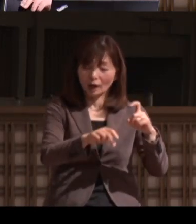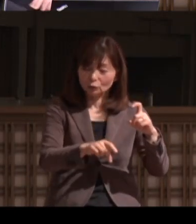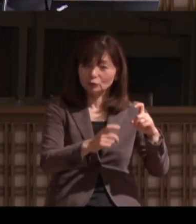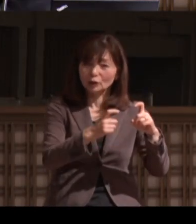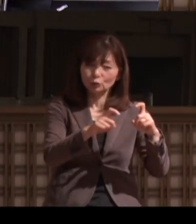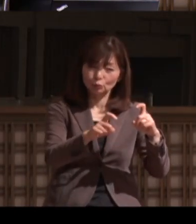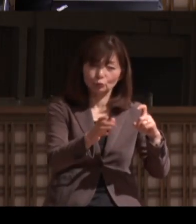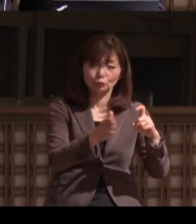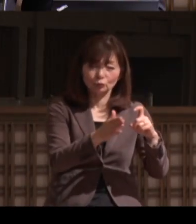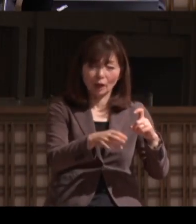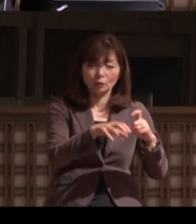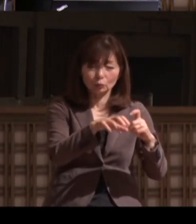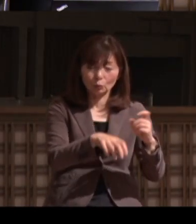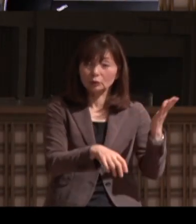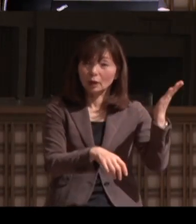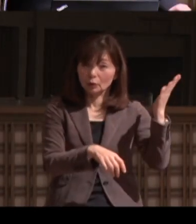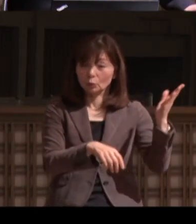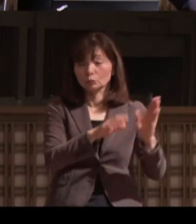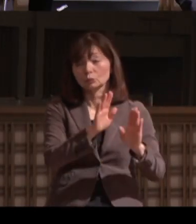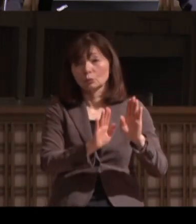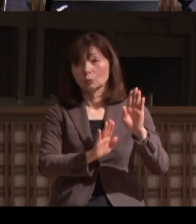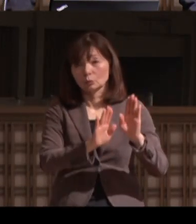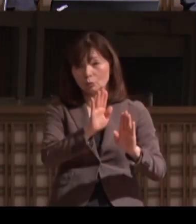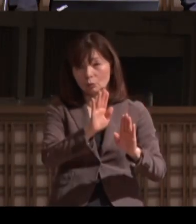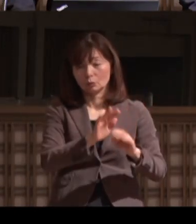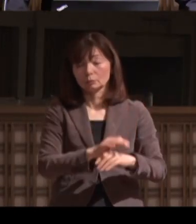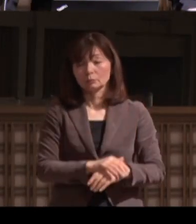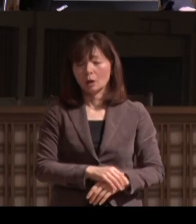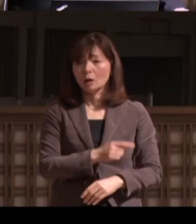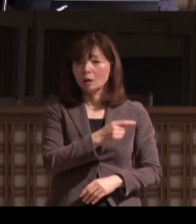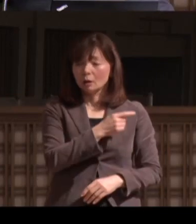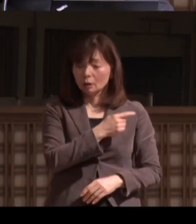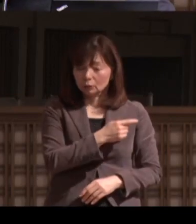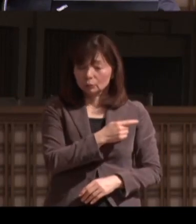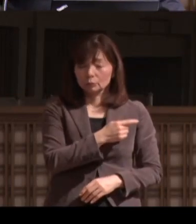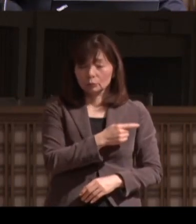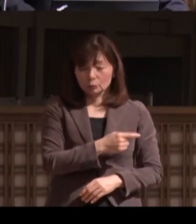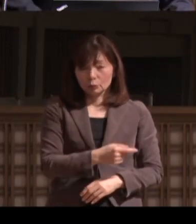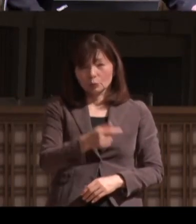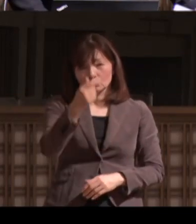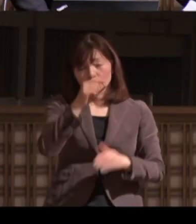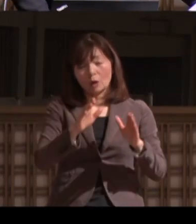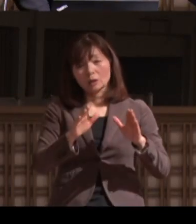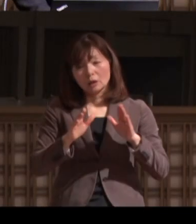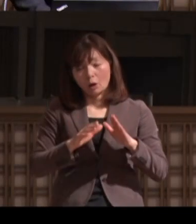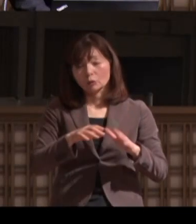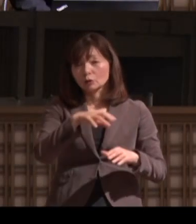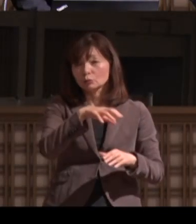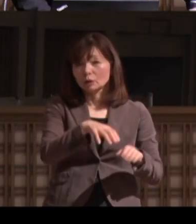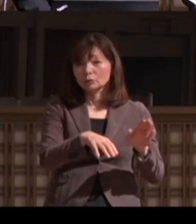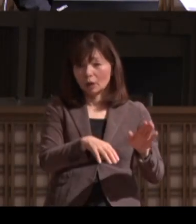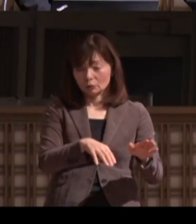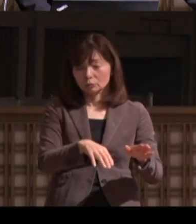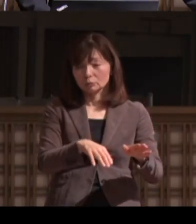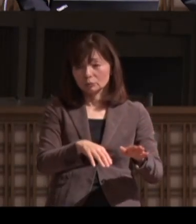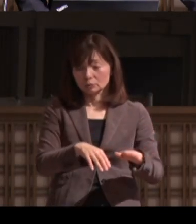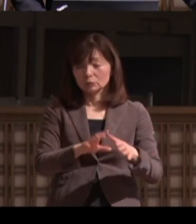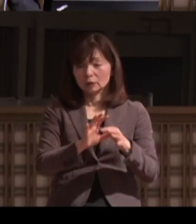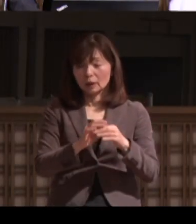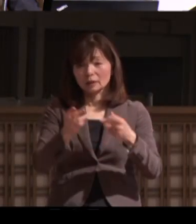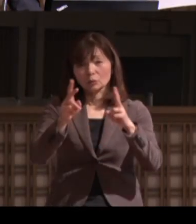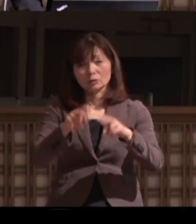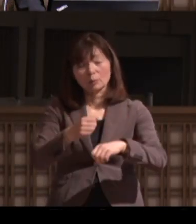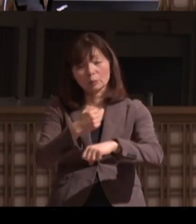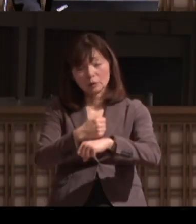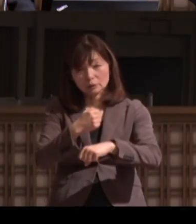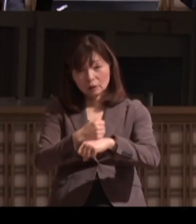この状況なんですねま別にあのこういう被害があるからえ広島厳しいというつもりはないんですが